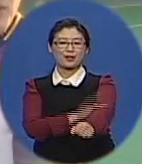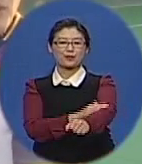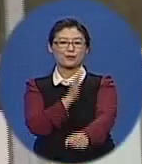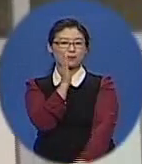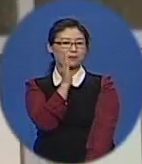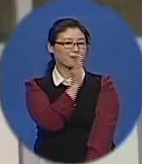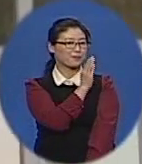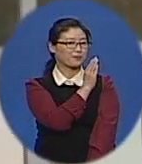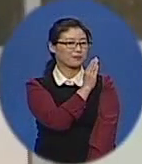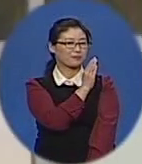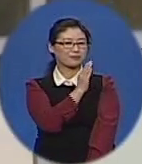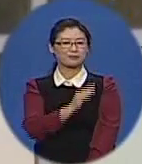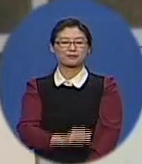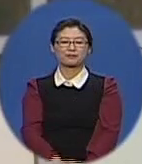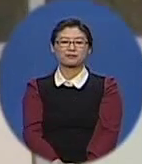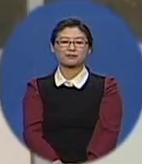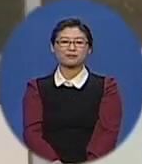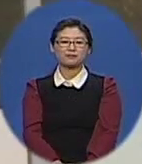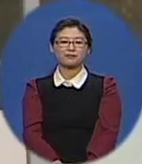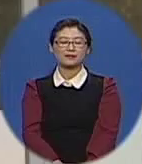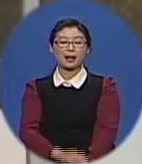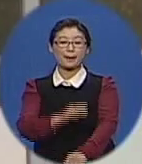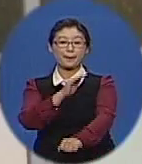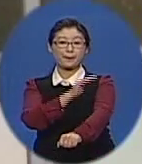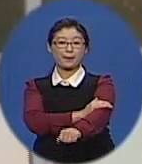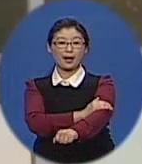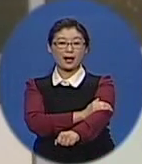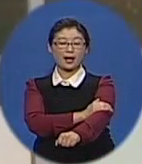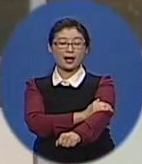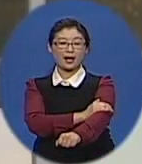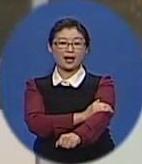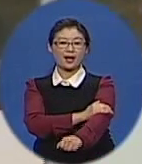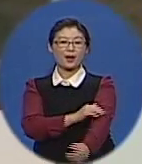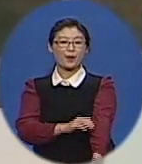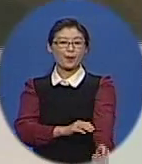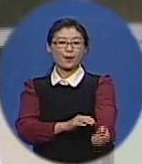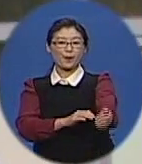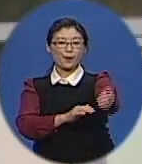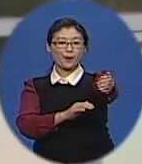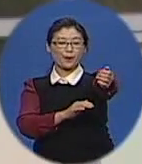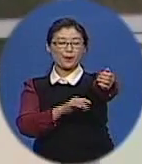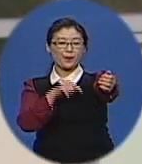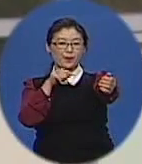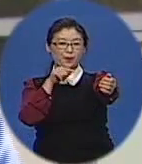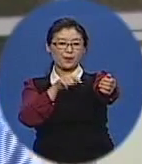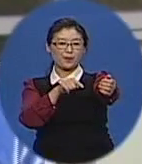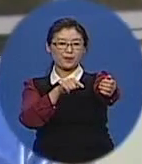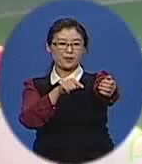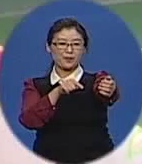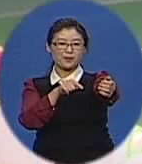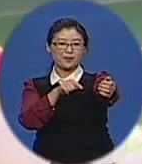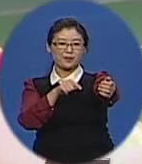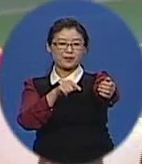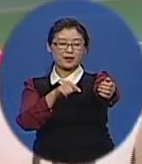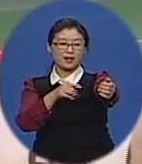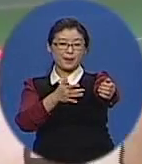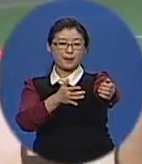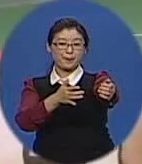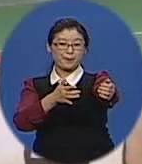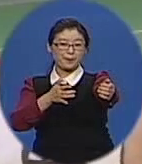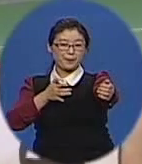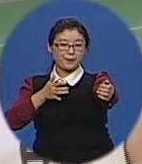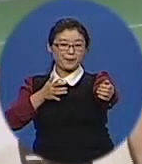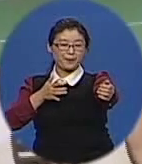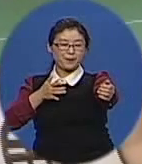보십시오. 보고 그 다음에 팔을 그대로 올리세요. 왼팔을 그 상태로 그 다음에 비나를 당긴다는 식으로